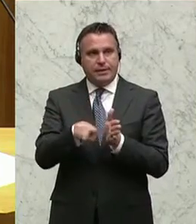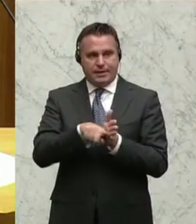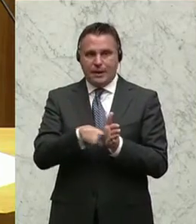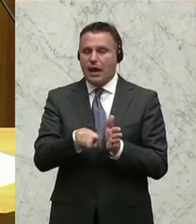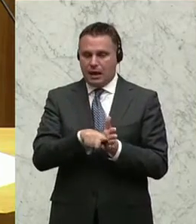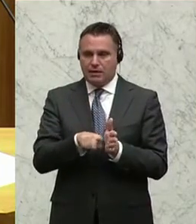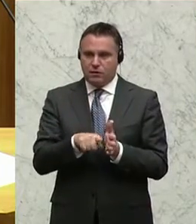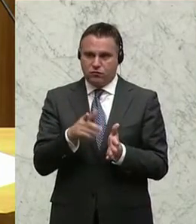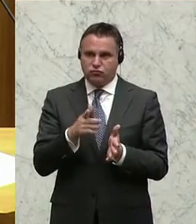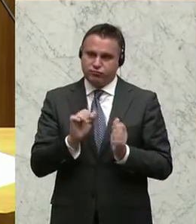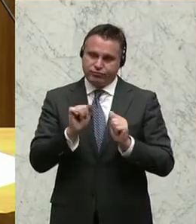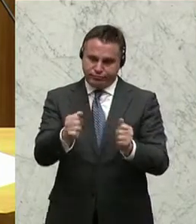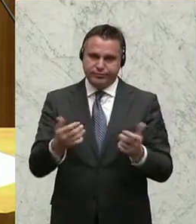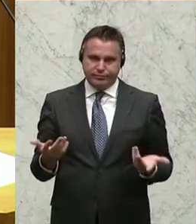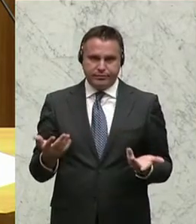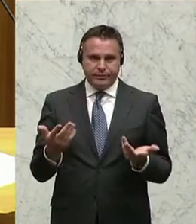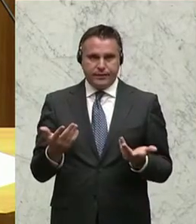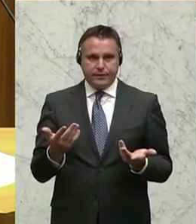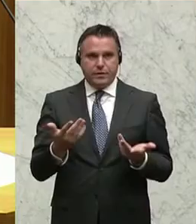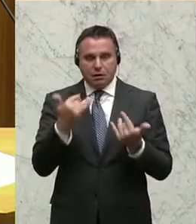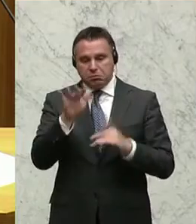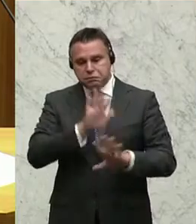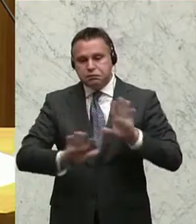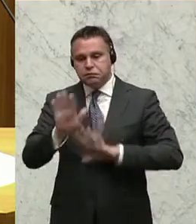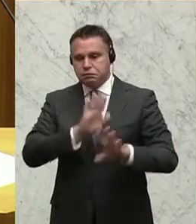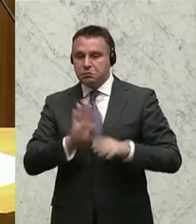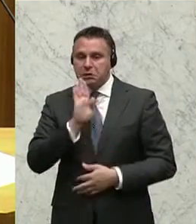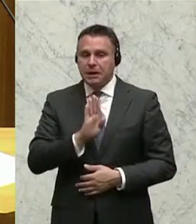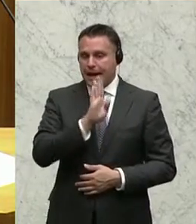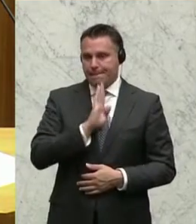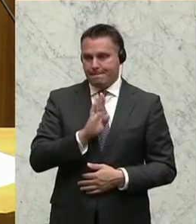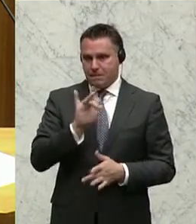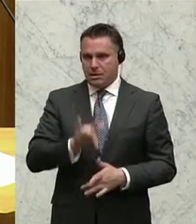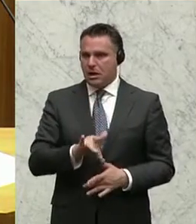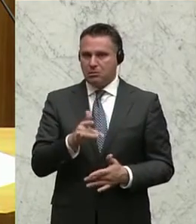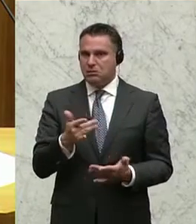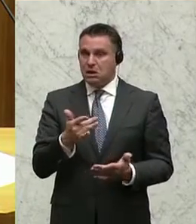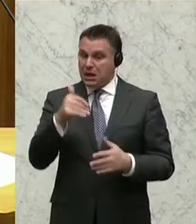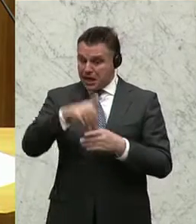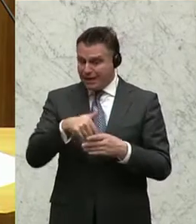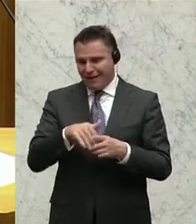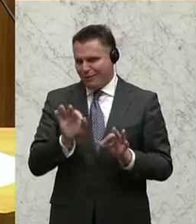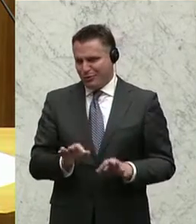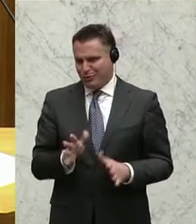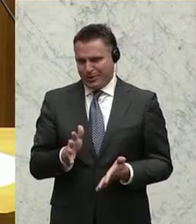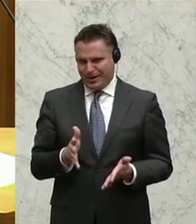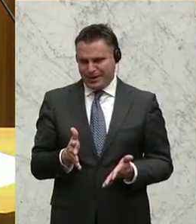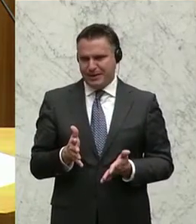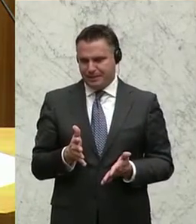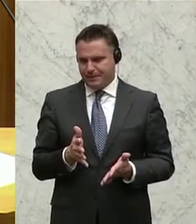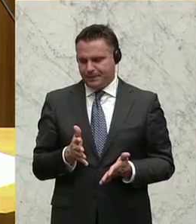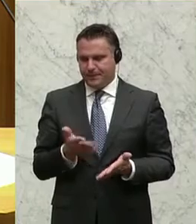dagegen versucht zu agieren. Es ist eine einfache Verschleierung und Geheimhaltung und das kann, glaube ich, nicht allzu viel Gutes bedeuten.